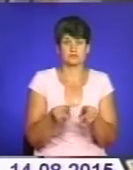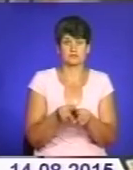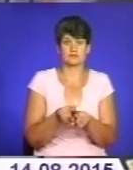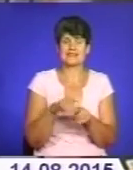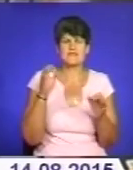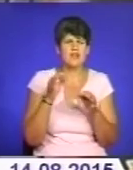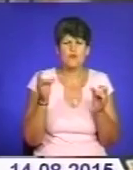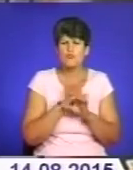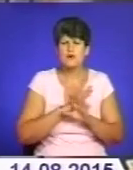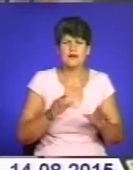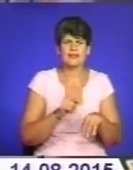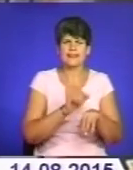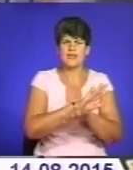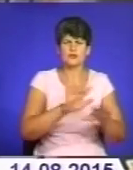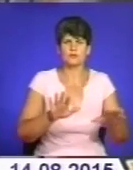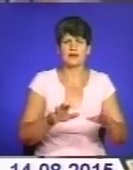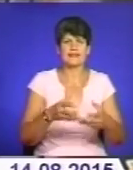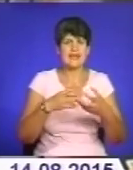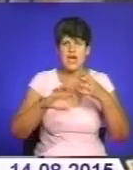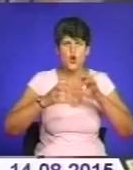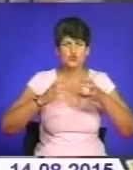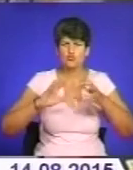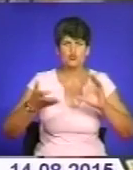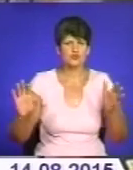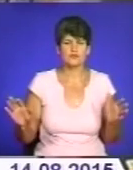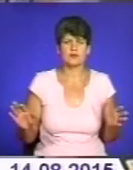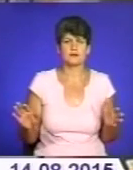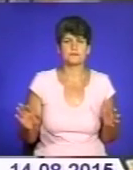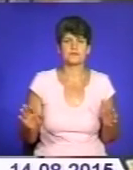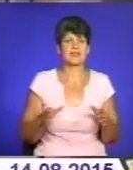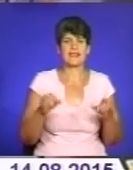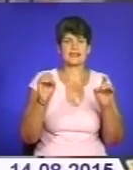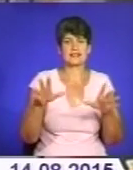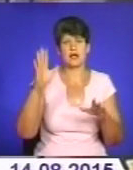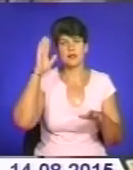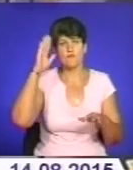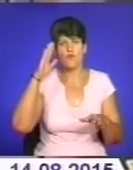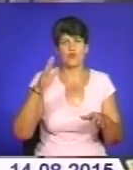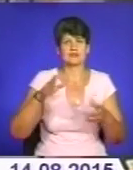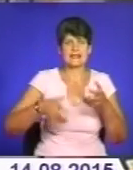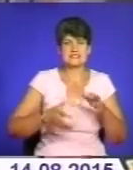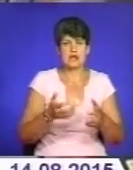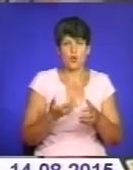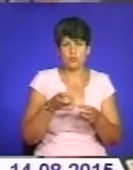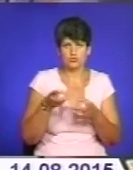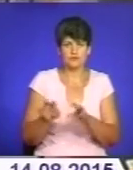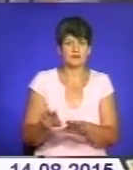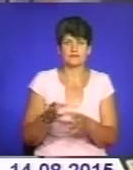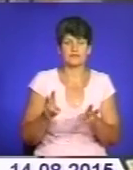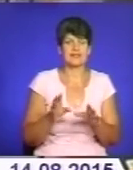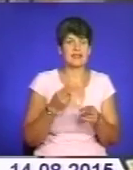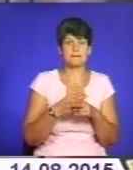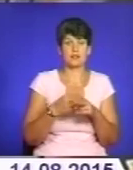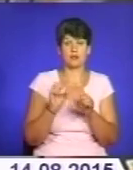ні в якому разі не торкалися їх, не розбирали, не розкручували, не кидали в воду, не закопували, щоб не здавали